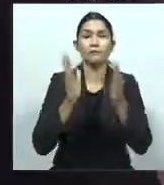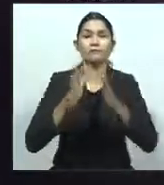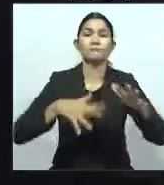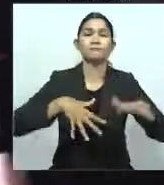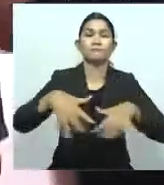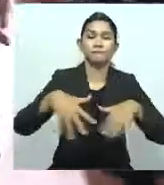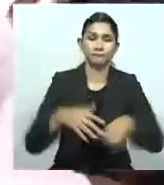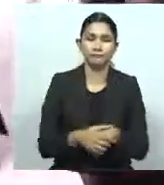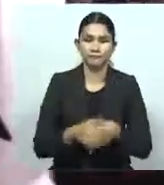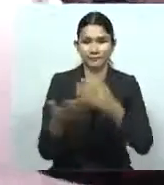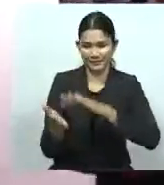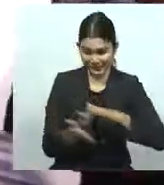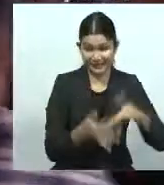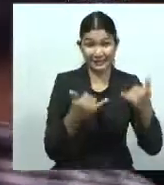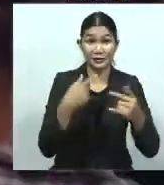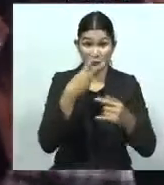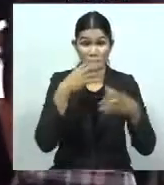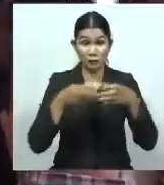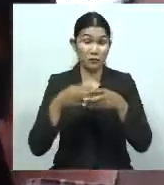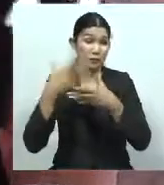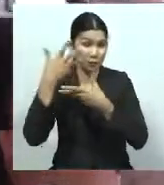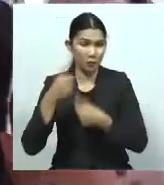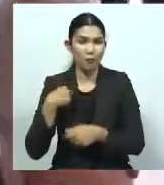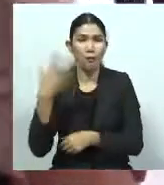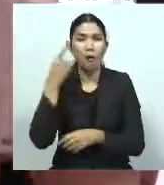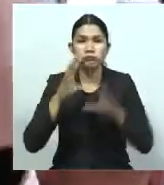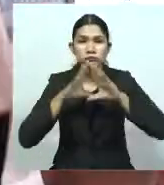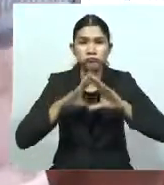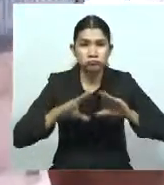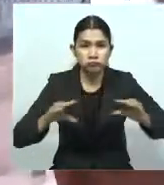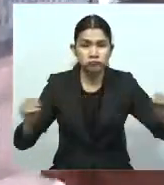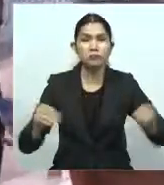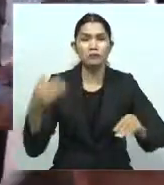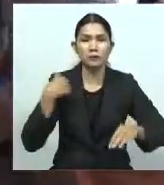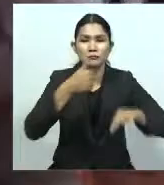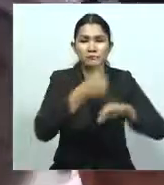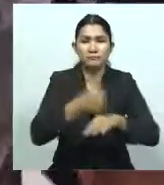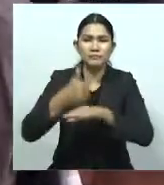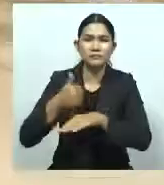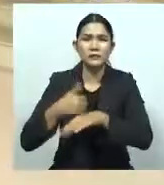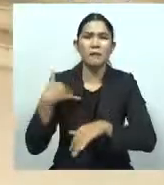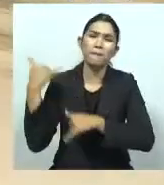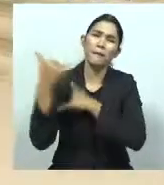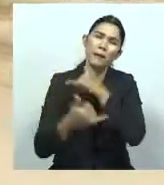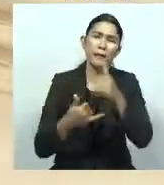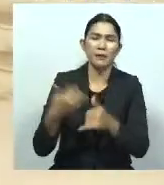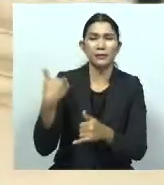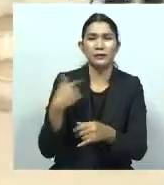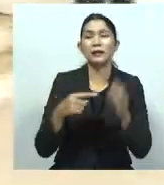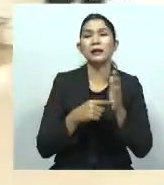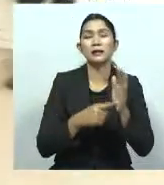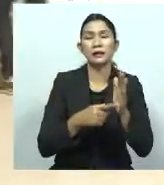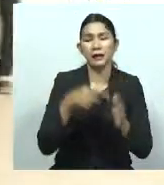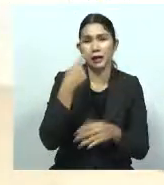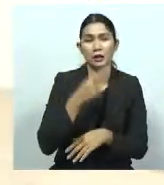คประชาธิปัตย์กันบ้างนะครับเมื่อวานนี้ในบรรยากาศค่อนข้างเงียบเหงานะครับมีเพียงแกนนำบางส่วนเดินทางเข้ามาพักนะครับอย่างเช่นนายช